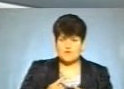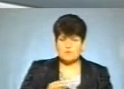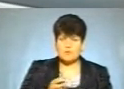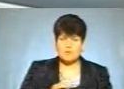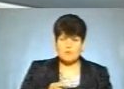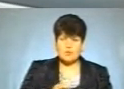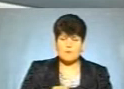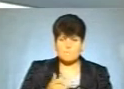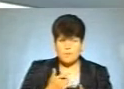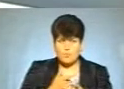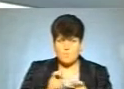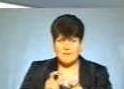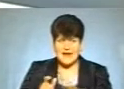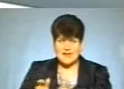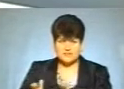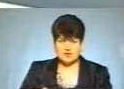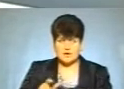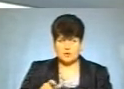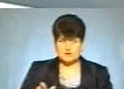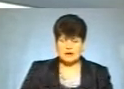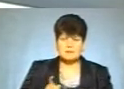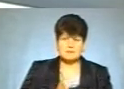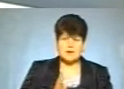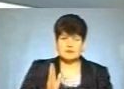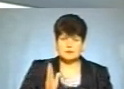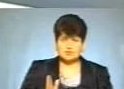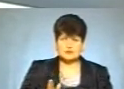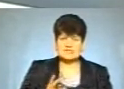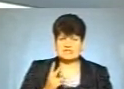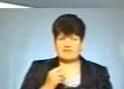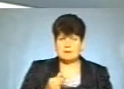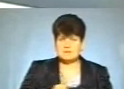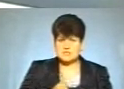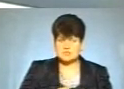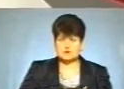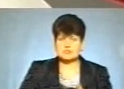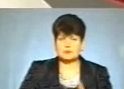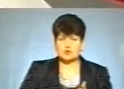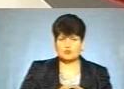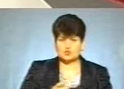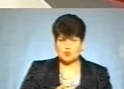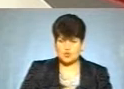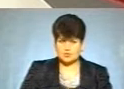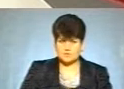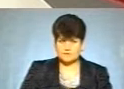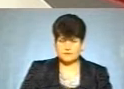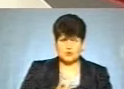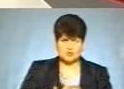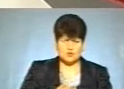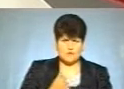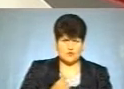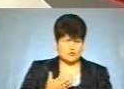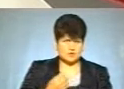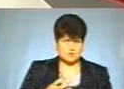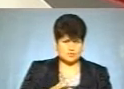безпосередньо щодо попередження людей, то обов'язково має відбуватися не за 2 місяці до запланованого скорочення. Так? Тобто, власне, з нового року ще